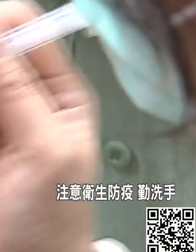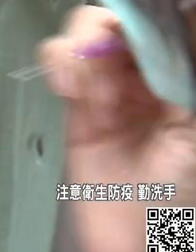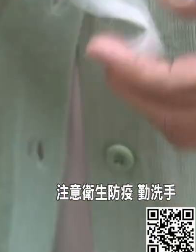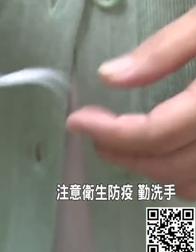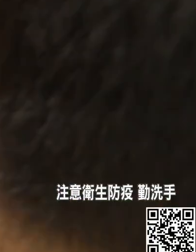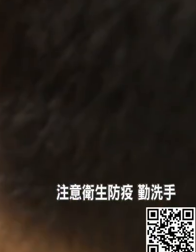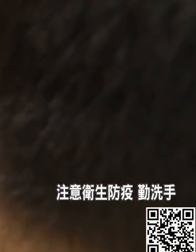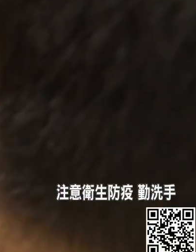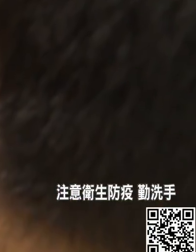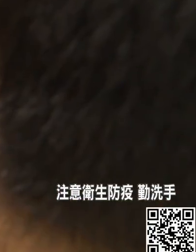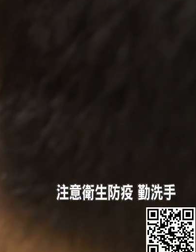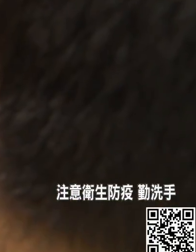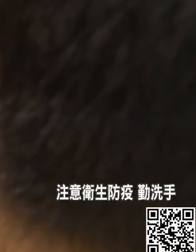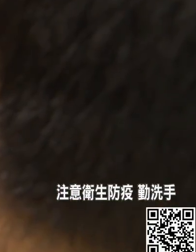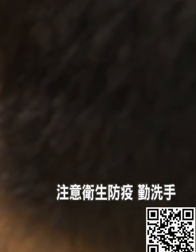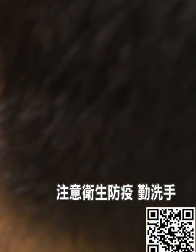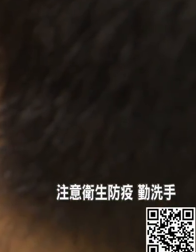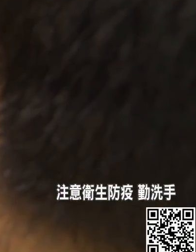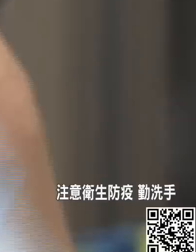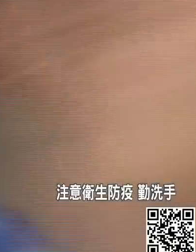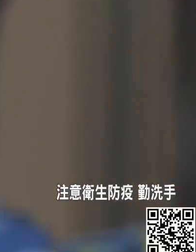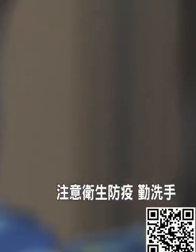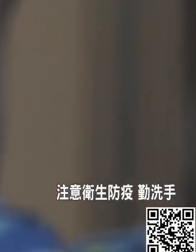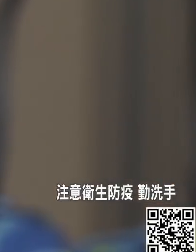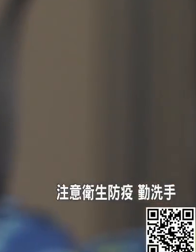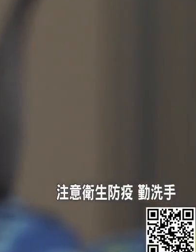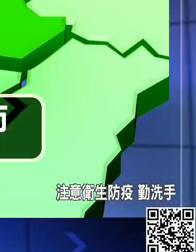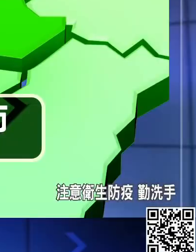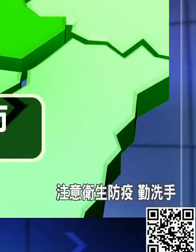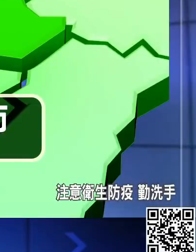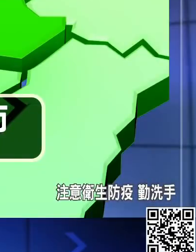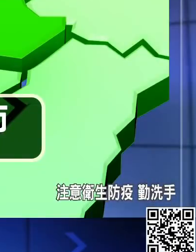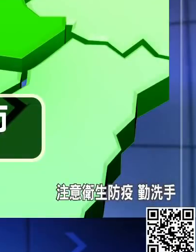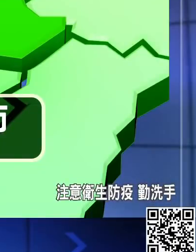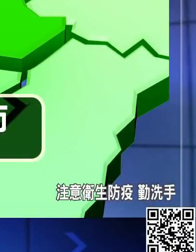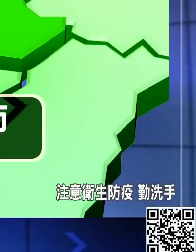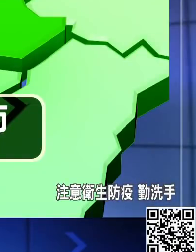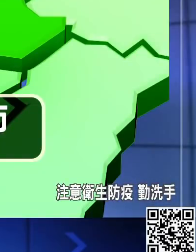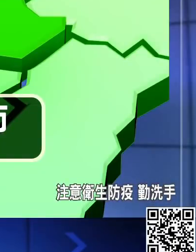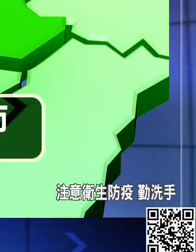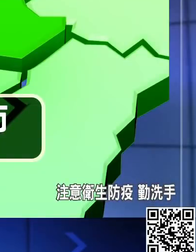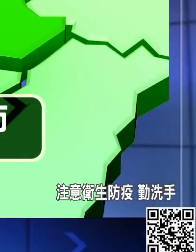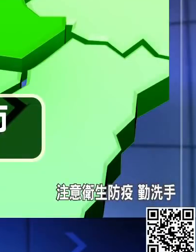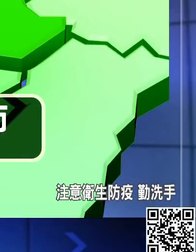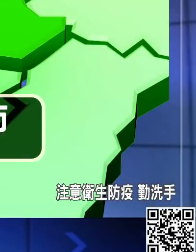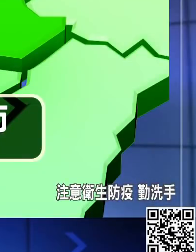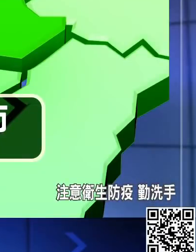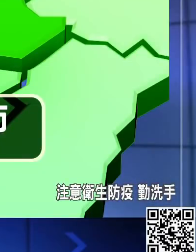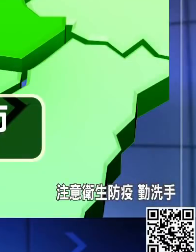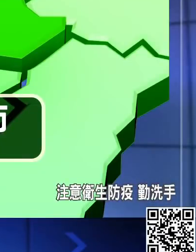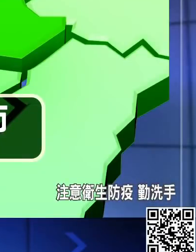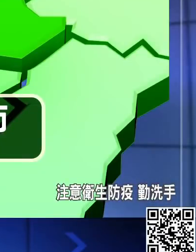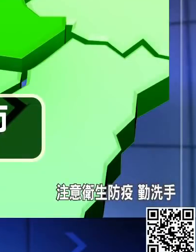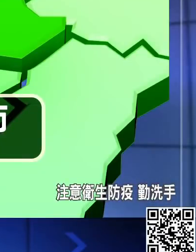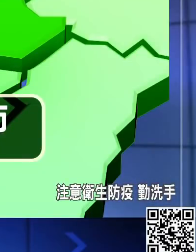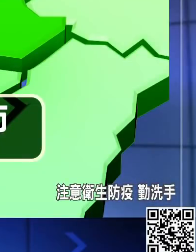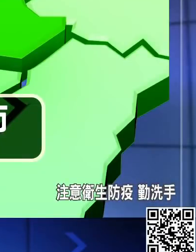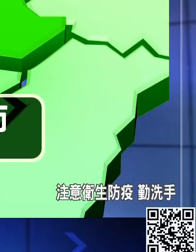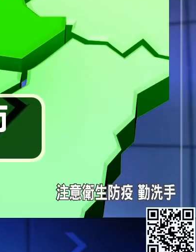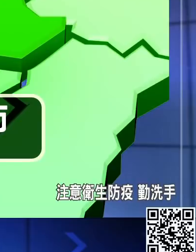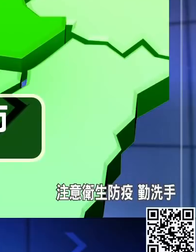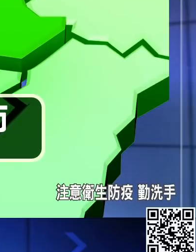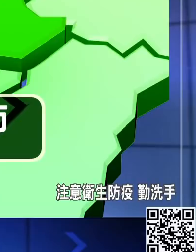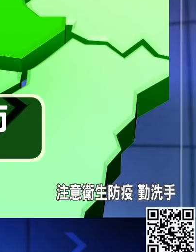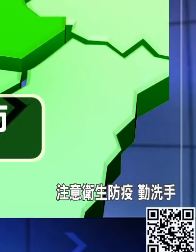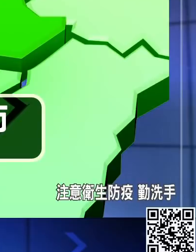2年前才因为动手术需要洗肾，另外他还有高血压。 质疑说是不是因为这个疫苗的关系？ 对，因